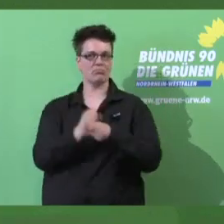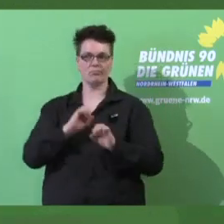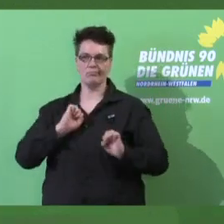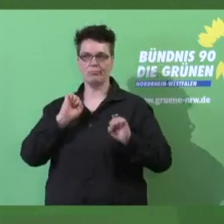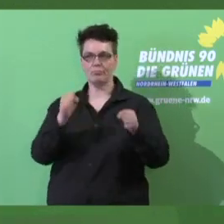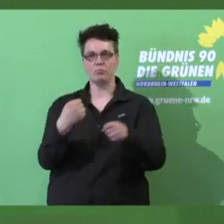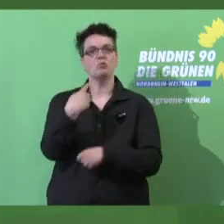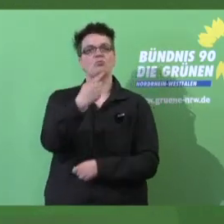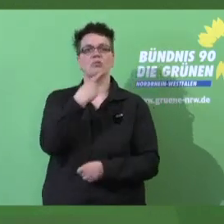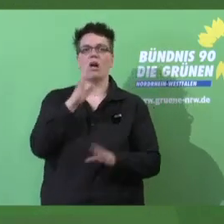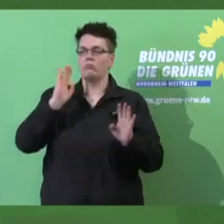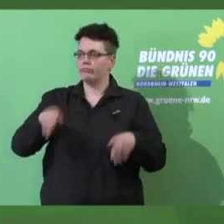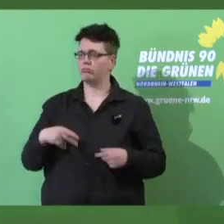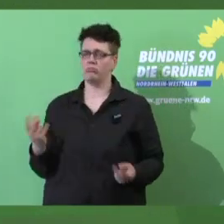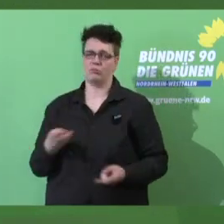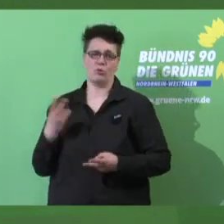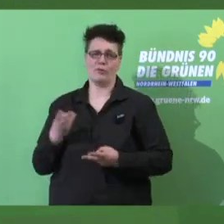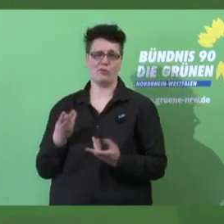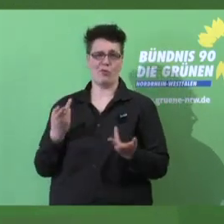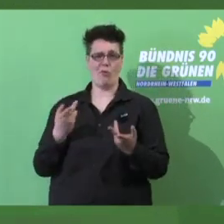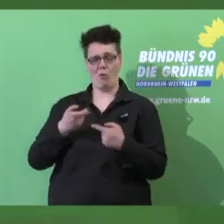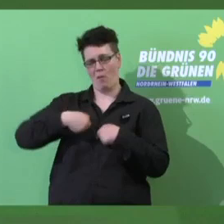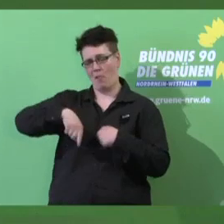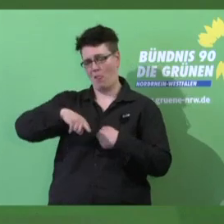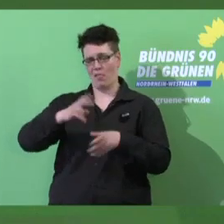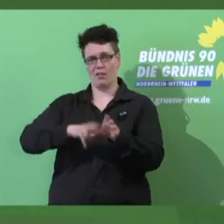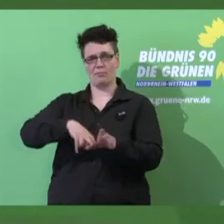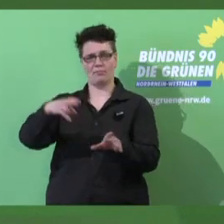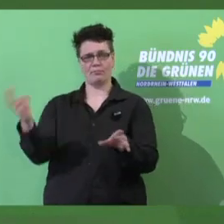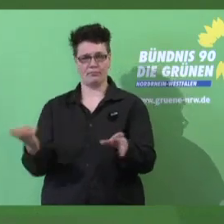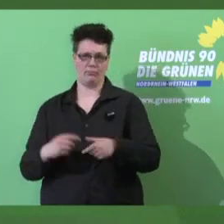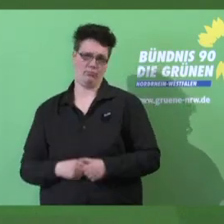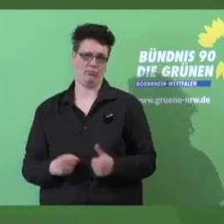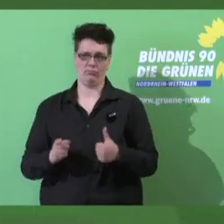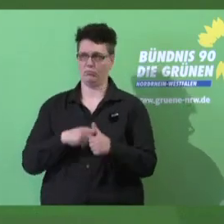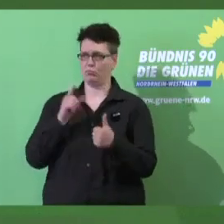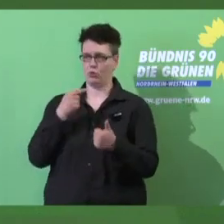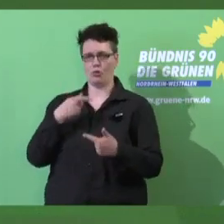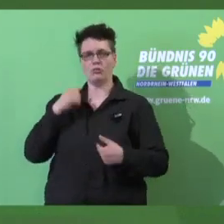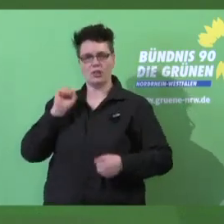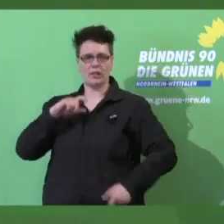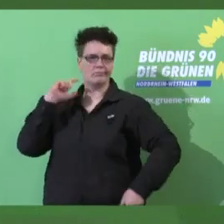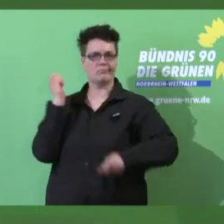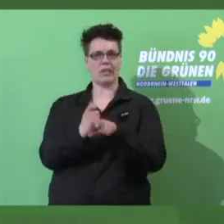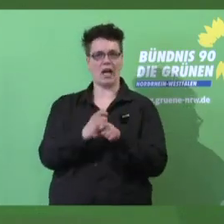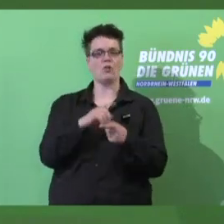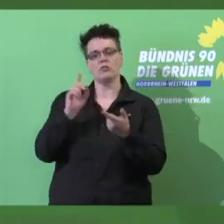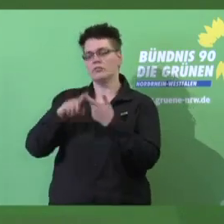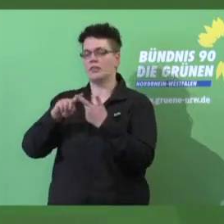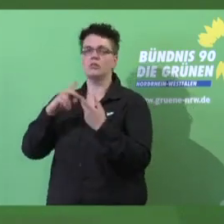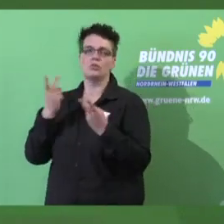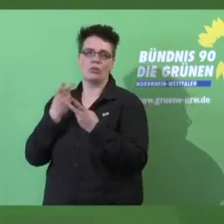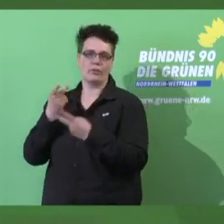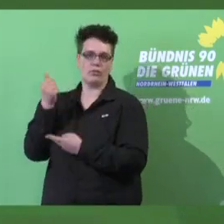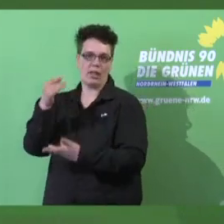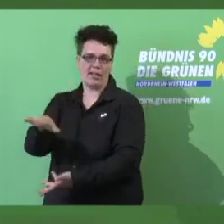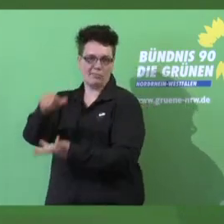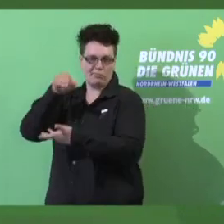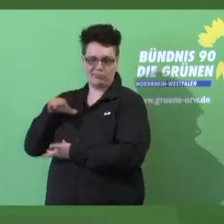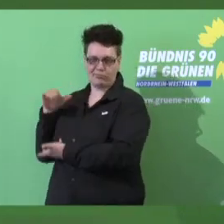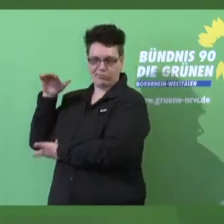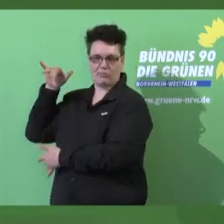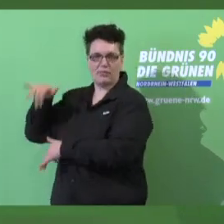letzte Wahlperiode. Und zweitens ist er Milliardär und ist sowieso nicht von der Wirtschaft angreifbar. Auf den Hauptavenues in New York ist